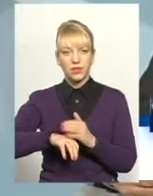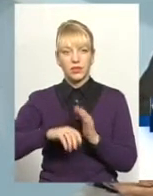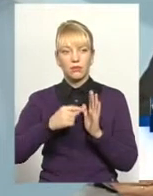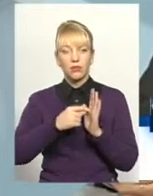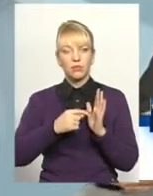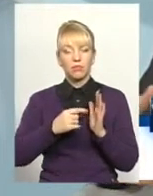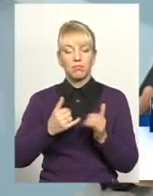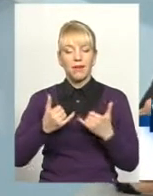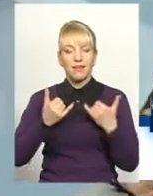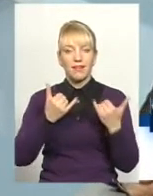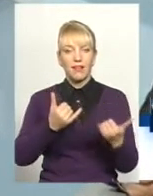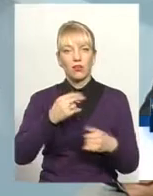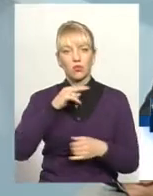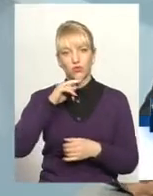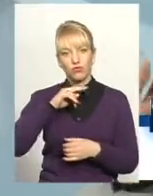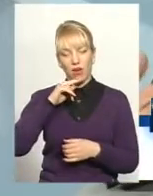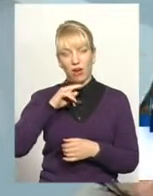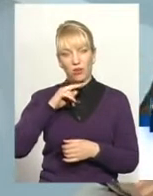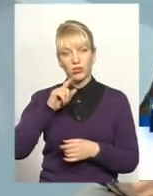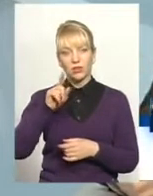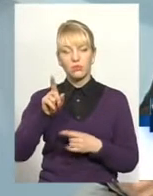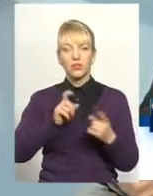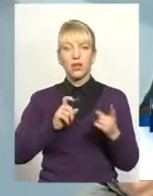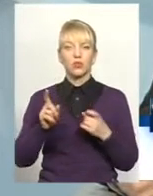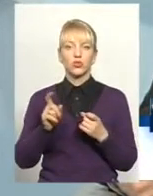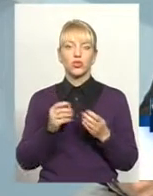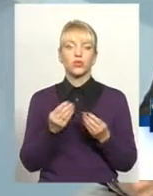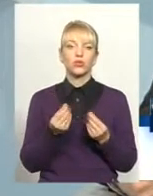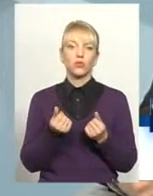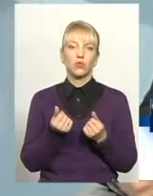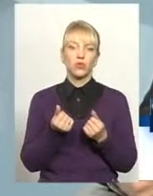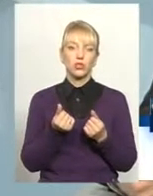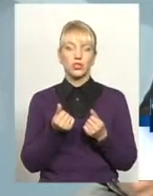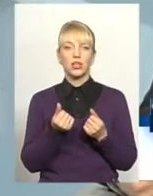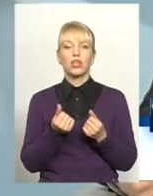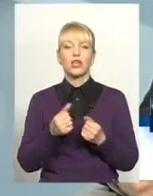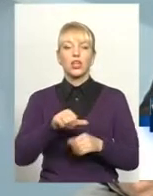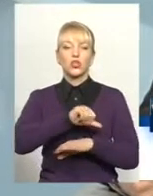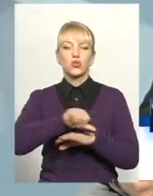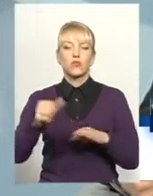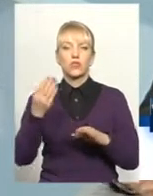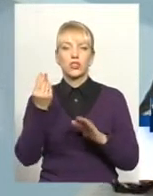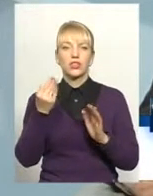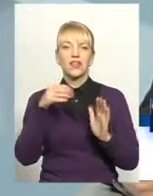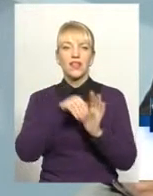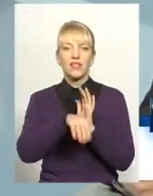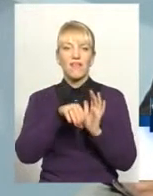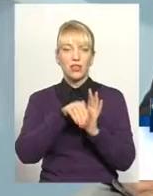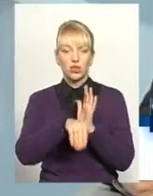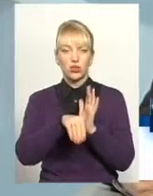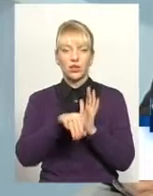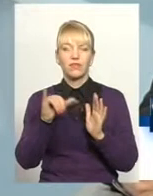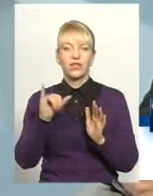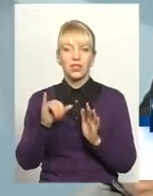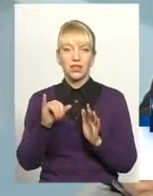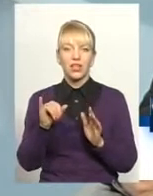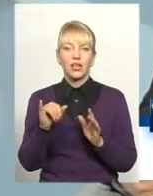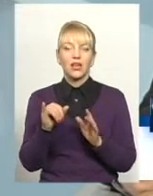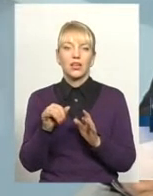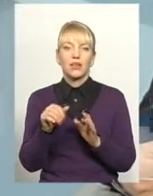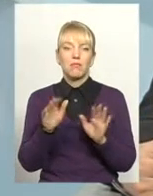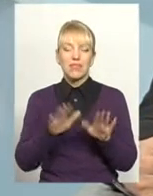приділяють увагу і там і залучають кошти зовнішніх інвесторів і кошти